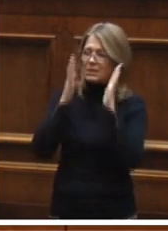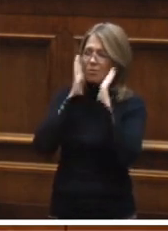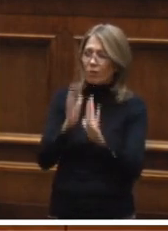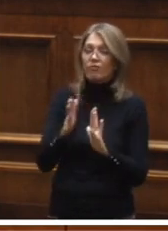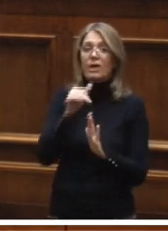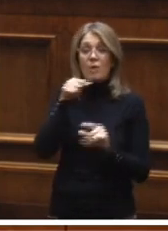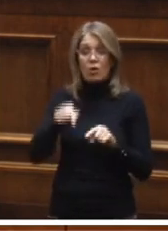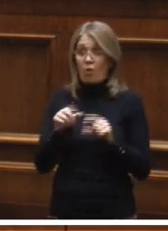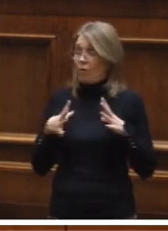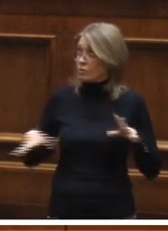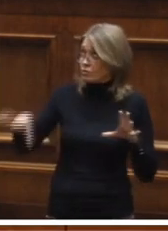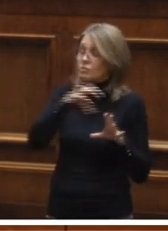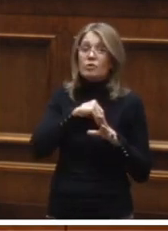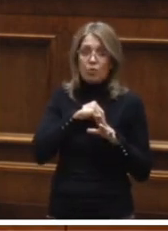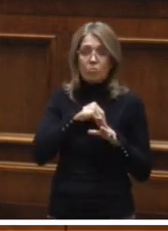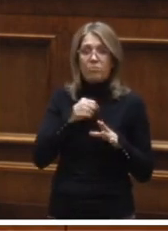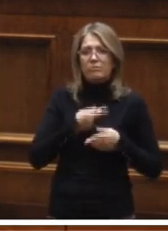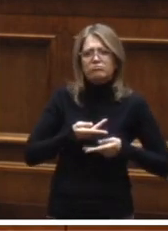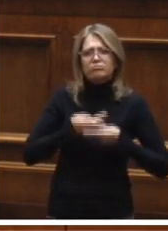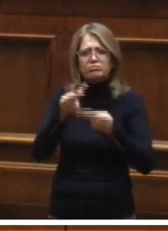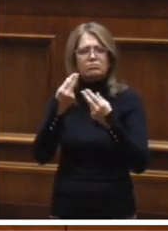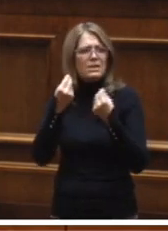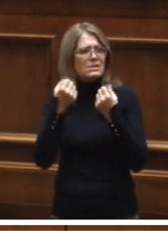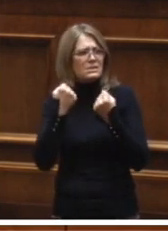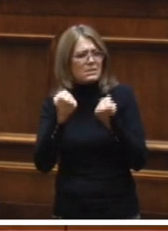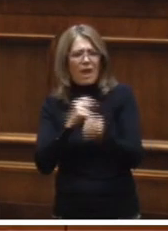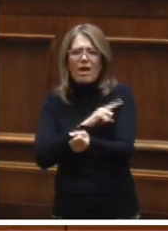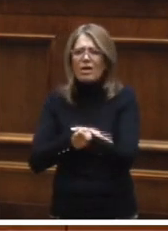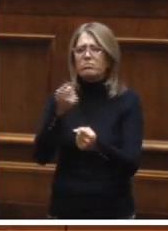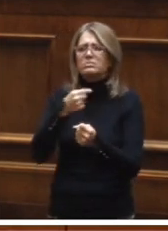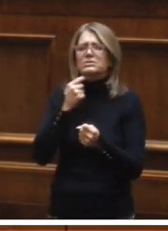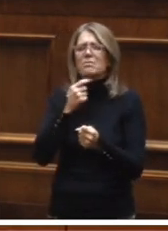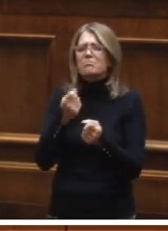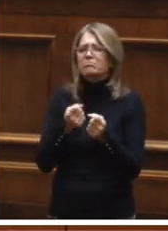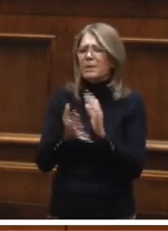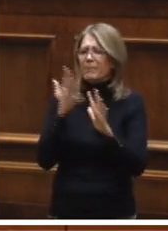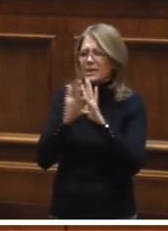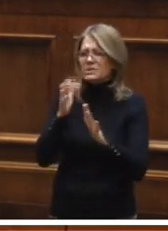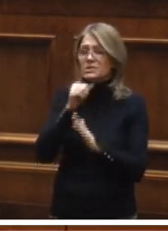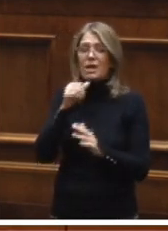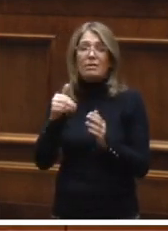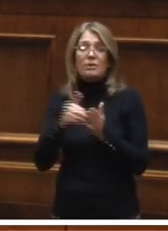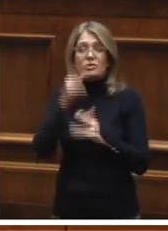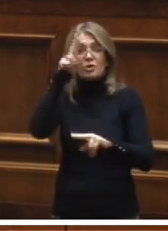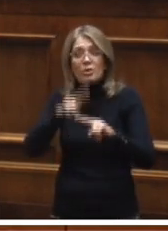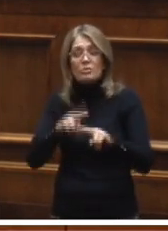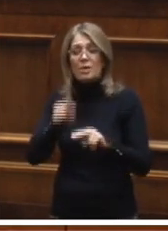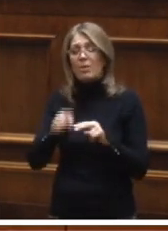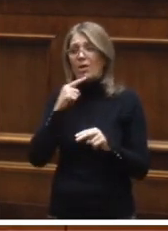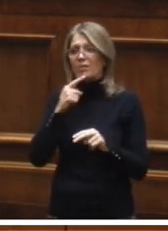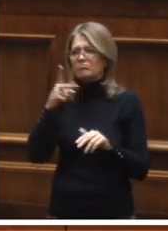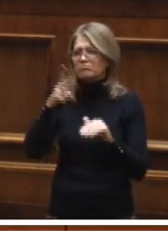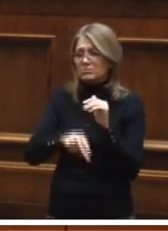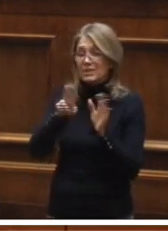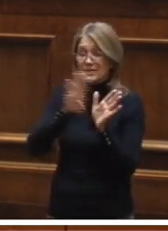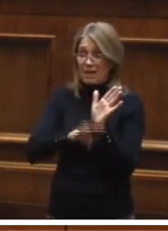ovog skupa svi zajedno dati jak podstrek da se još brže i još odlučnije posvetimo iskorenjivanju diskriminacije dece,